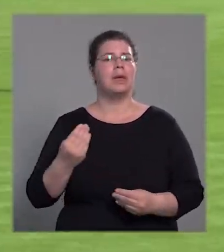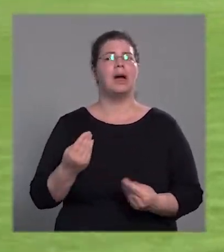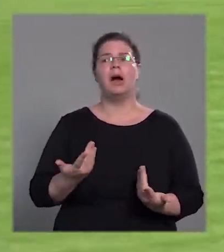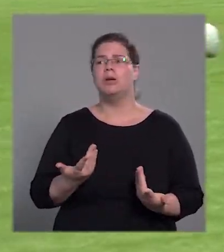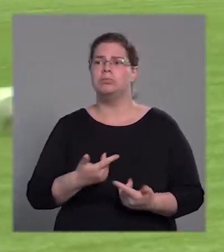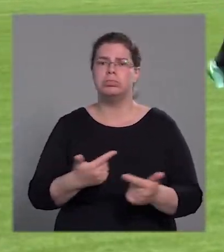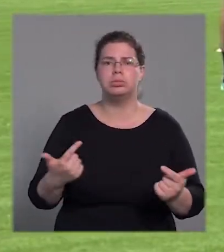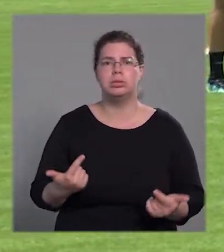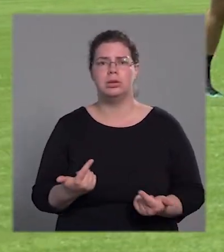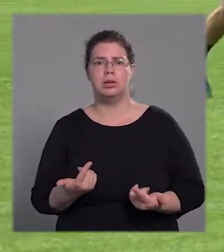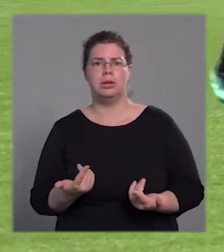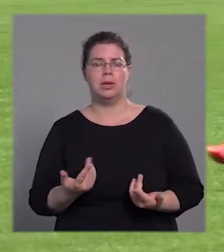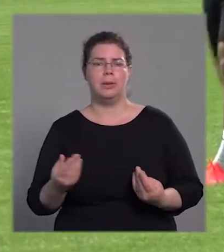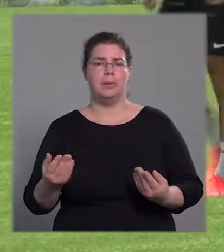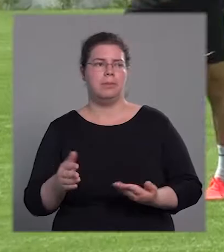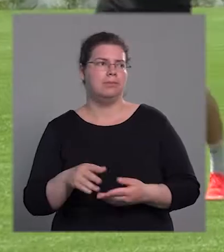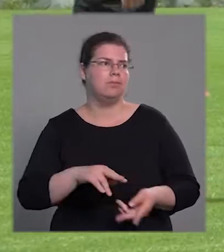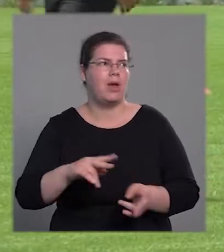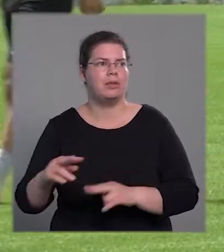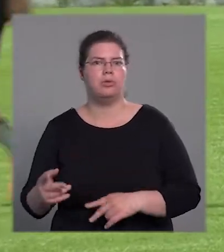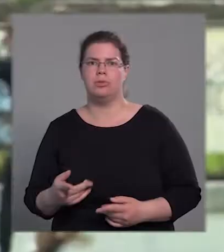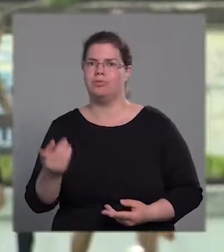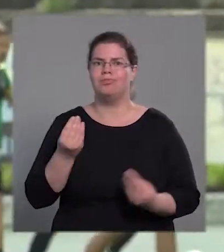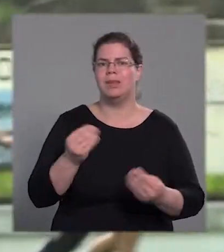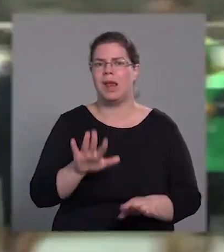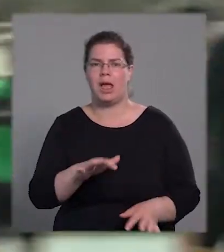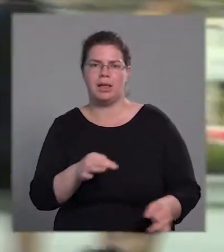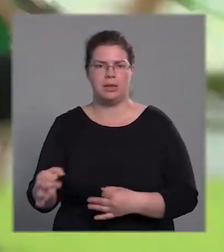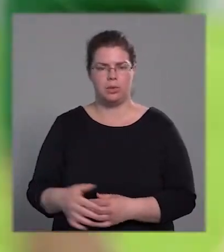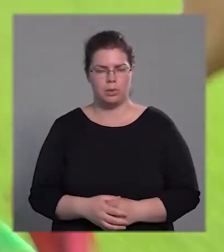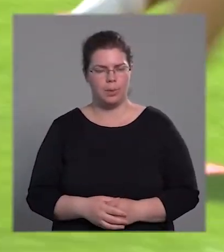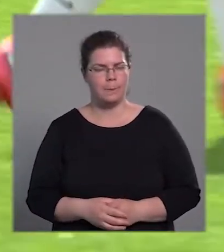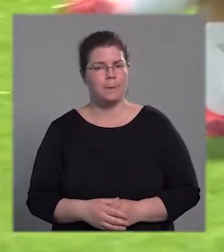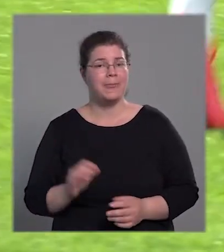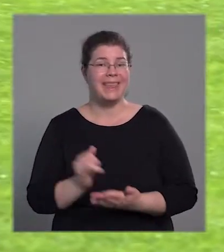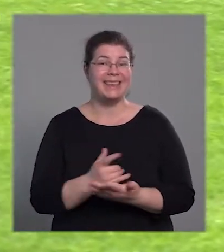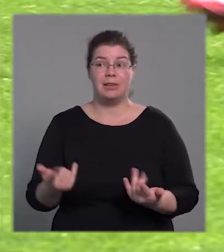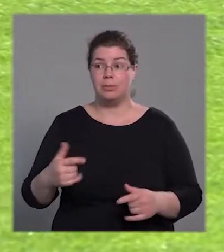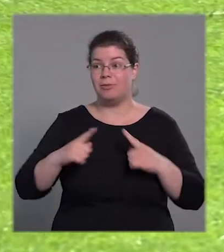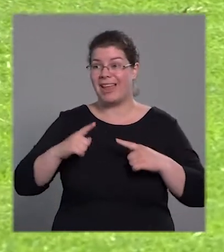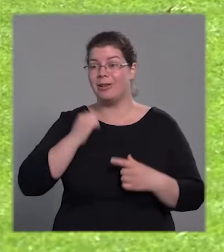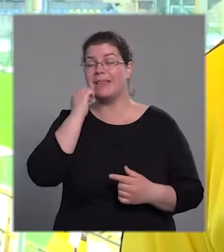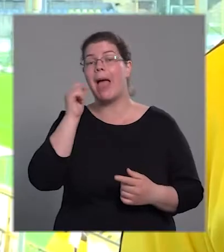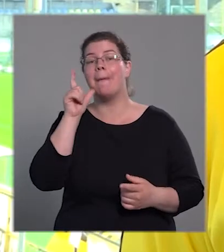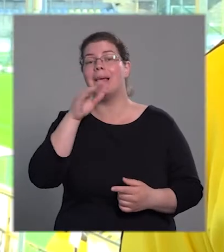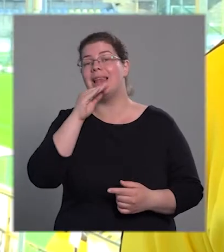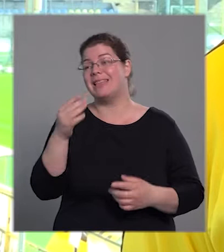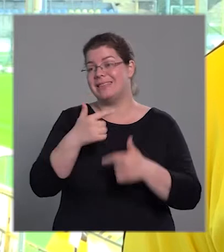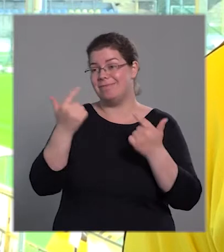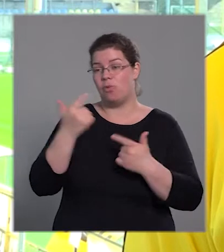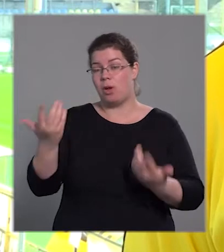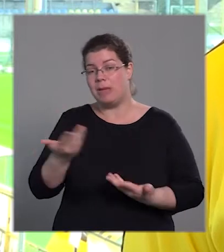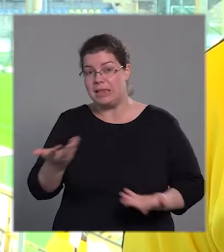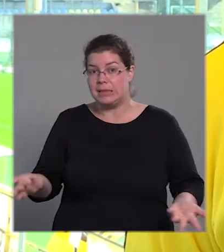milyen lehetséges változatokra készültök? Hát igazából mondom, várjuk az MLS-nek az információit,